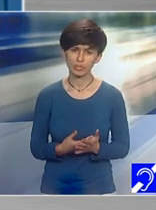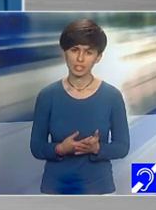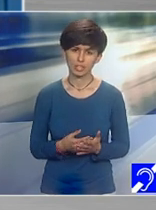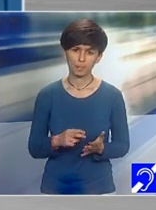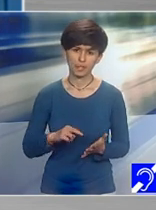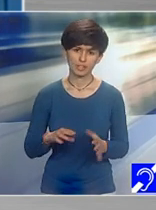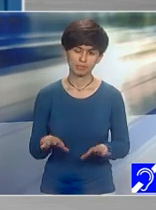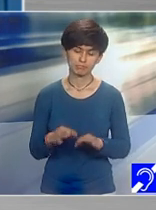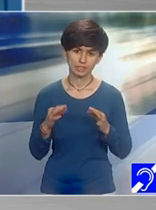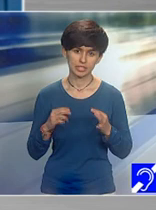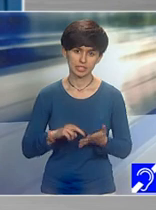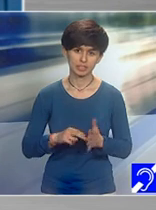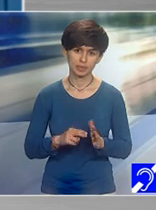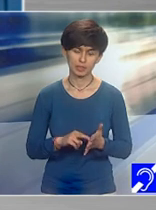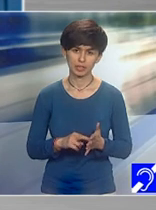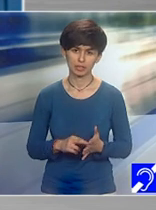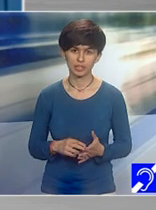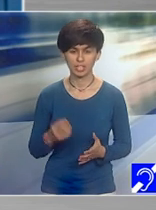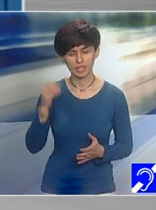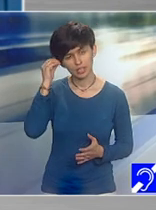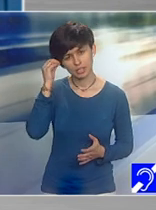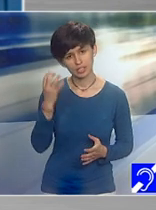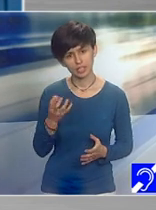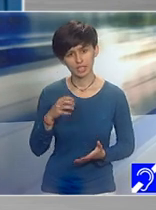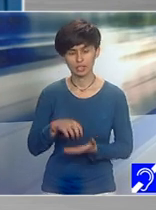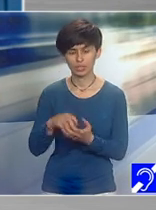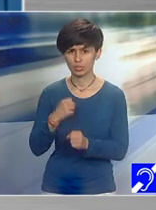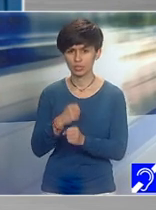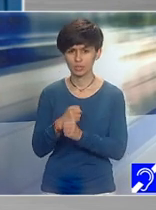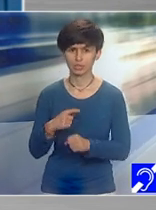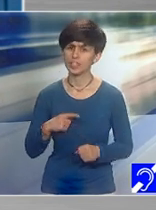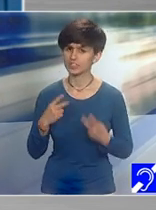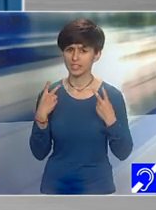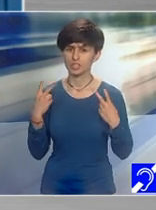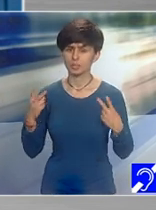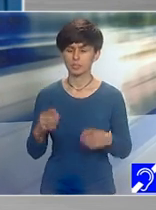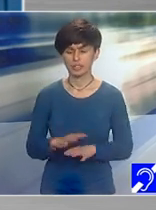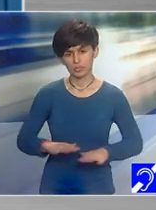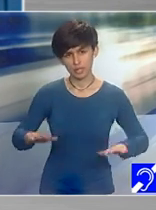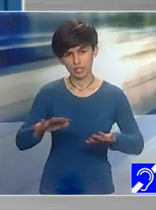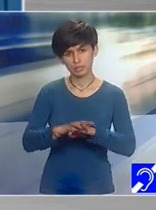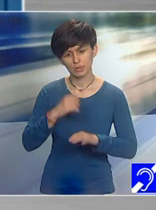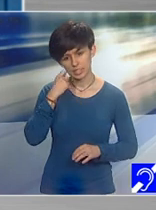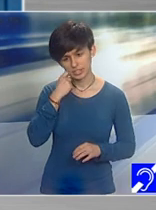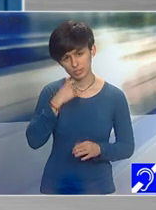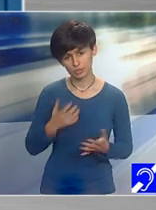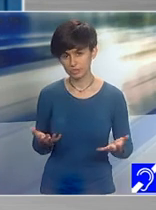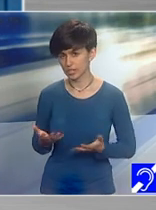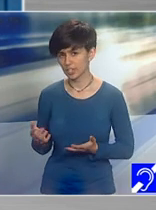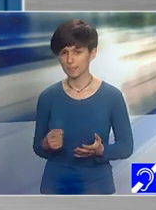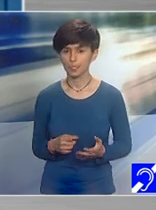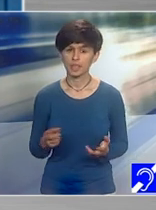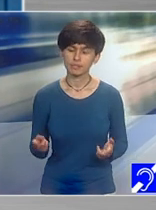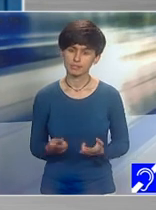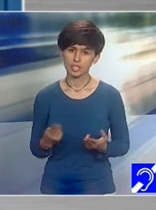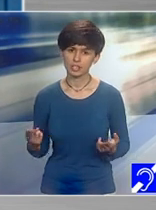crearea de locuri de muncă. E foarte important pentru toată populația Clujului care este în căutarea unui loc de muncă. E vorba și de tineri, dar și de